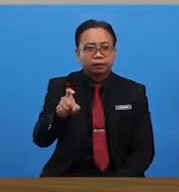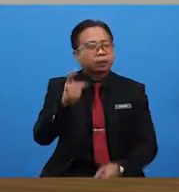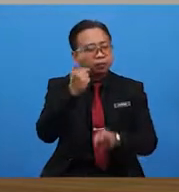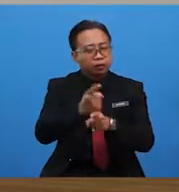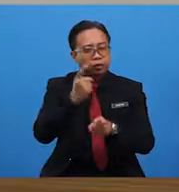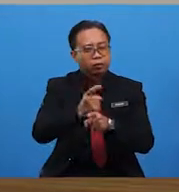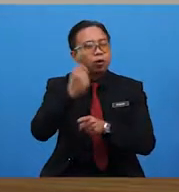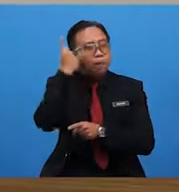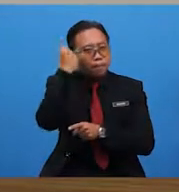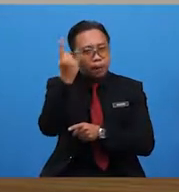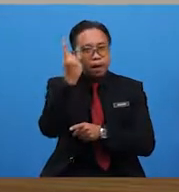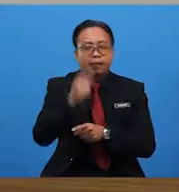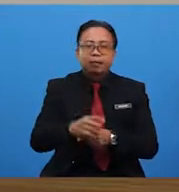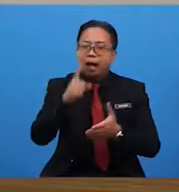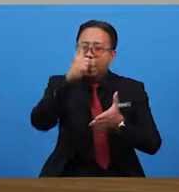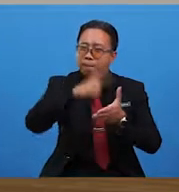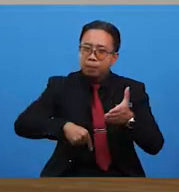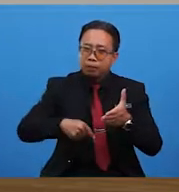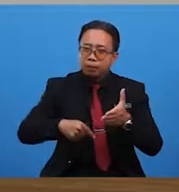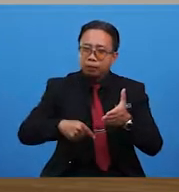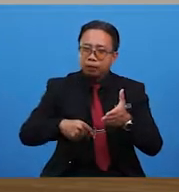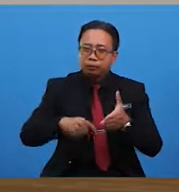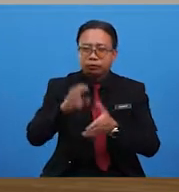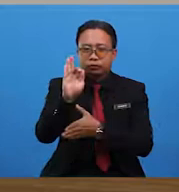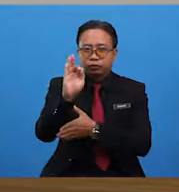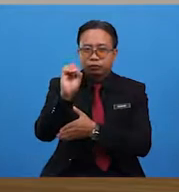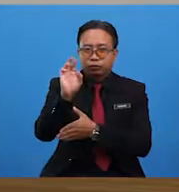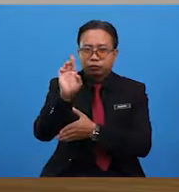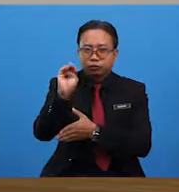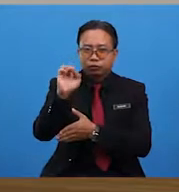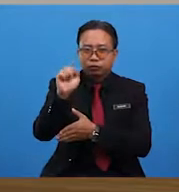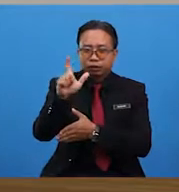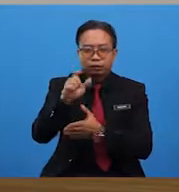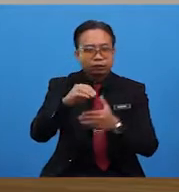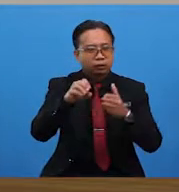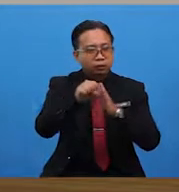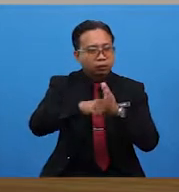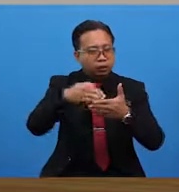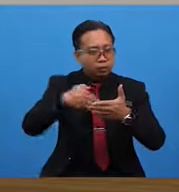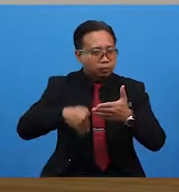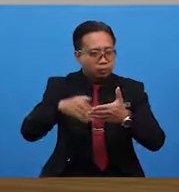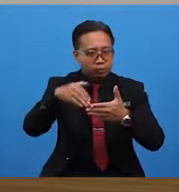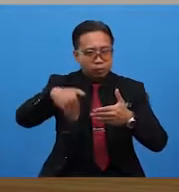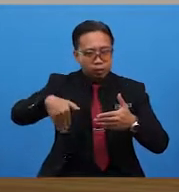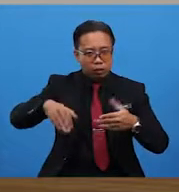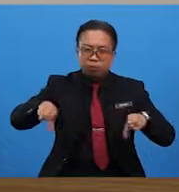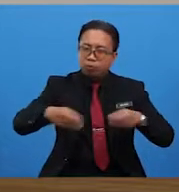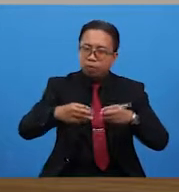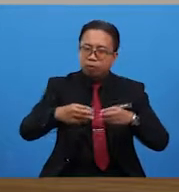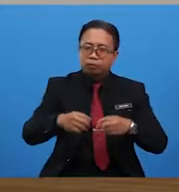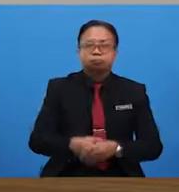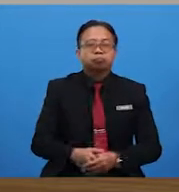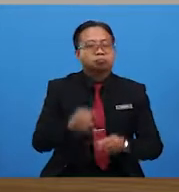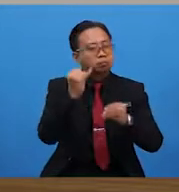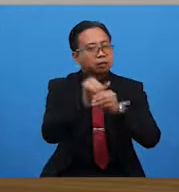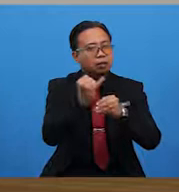betul-betul hamil Apakah peranan aspek formal sebelum mulai masih kekar yang buat